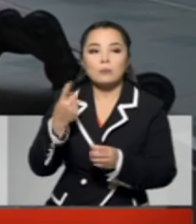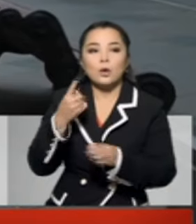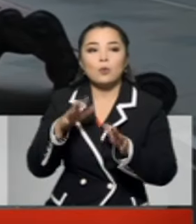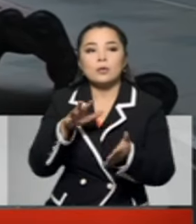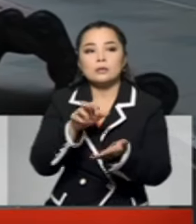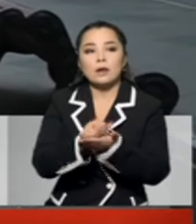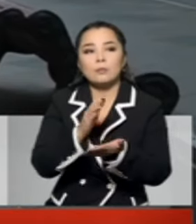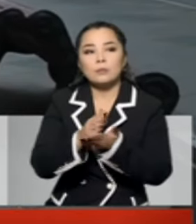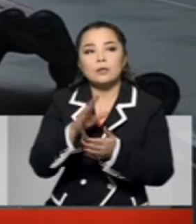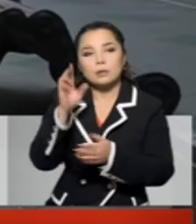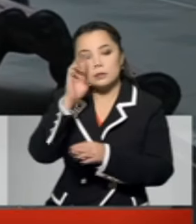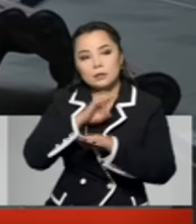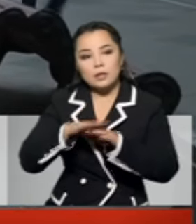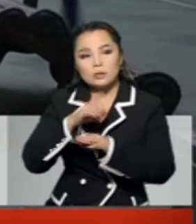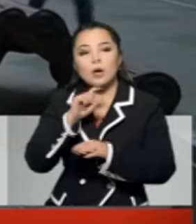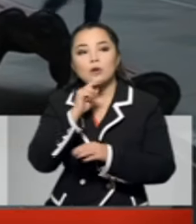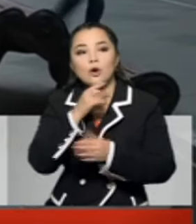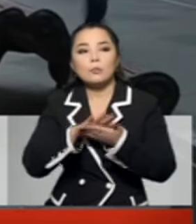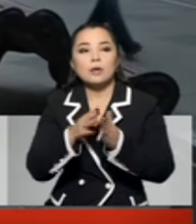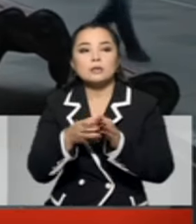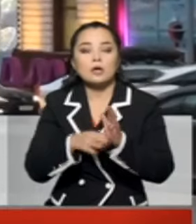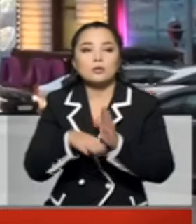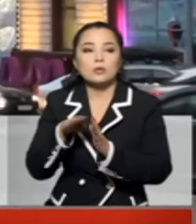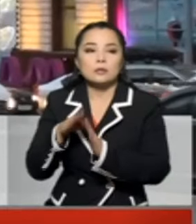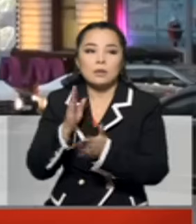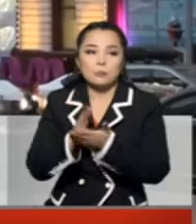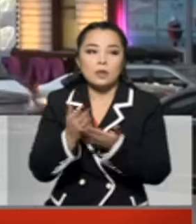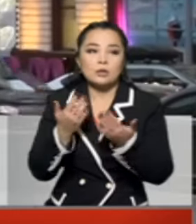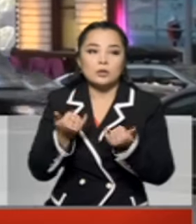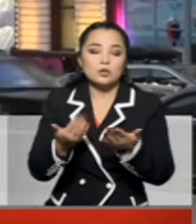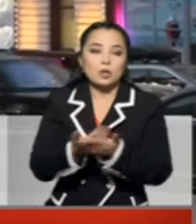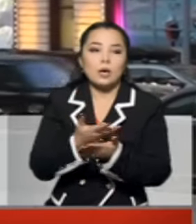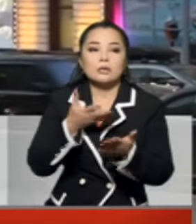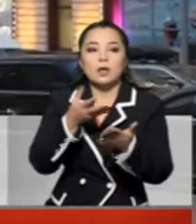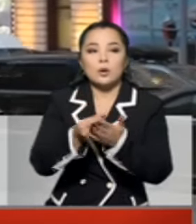орынға шығып, елдің экономикалық ахуалы қиындады. Жаңа